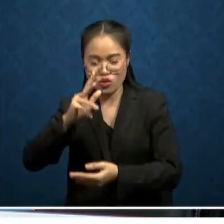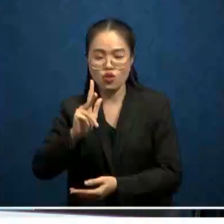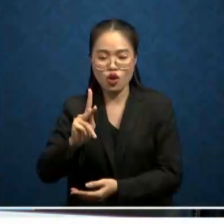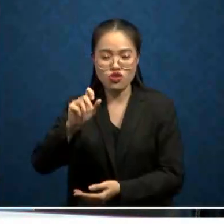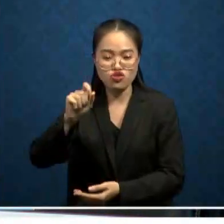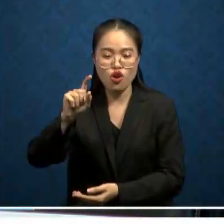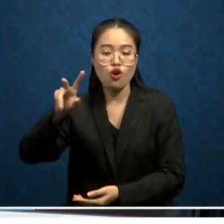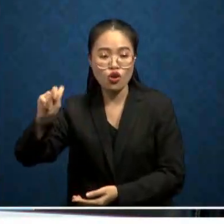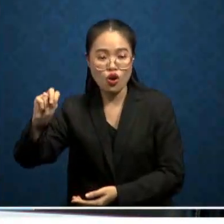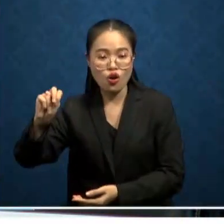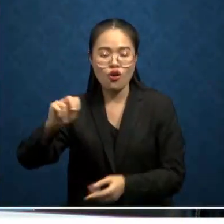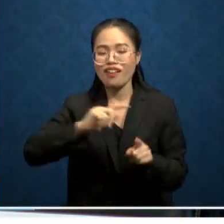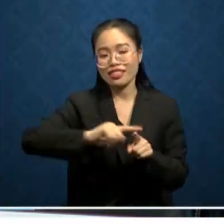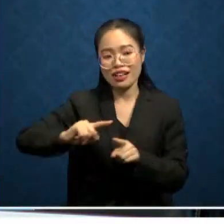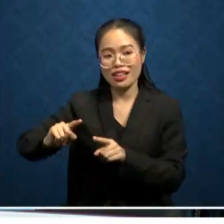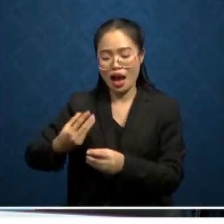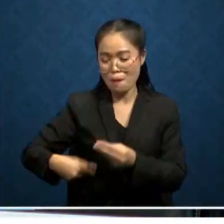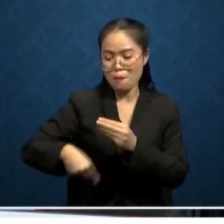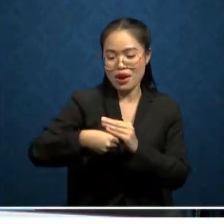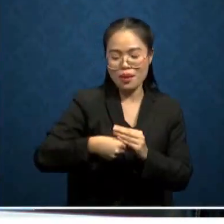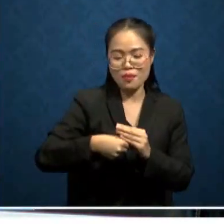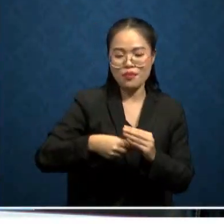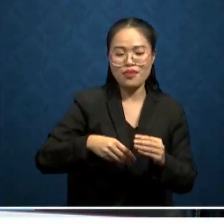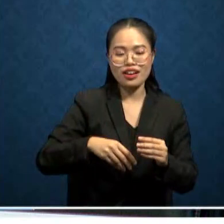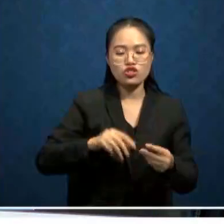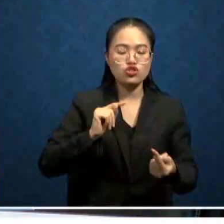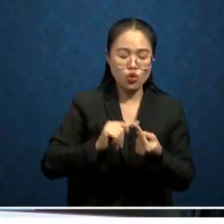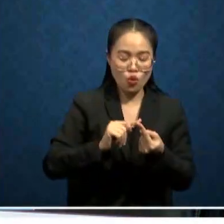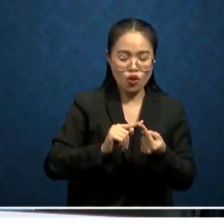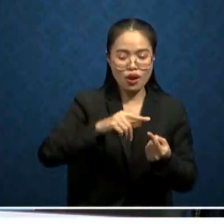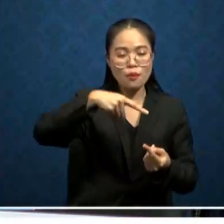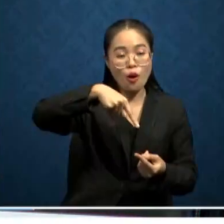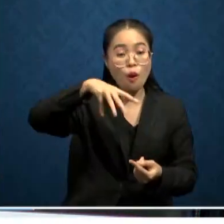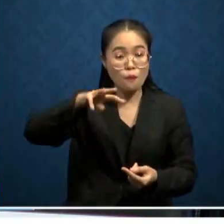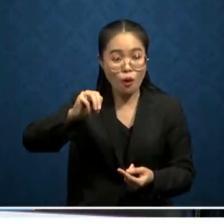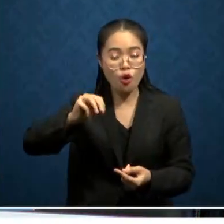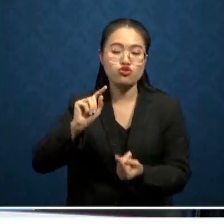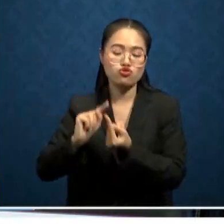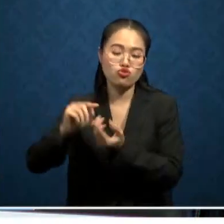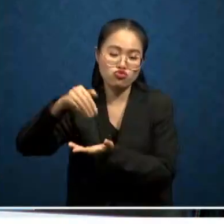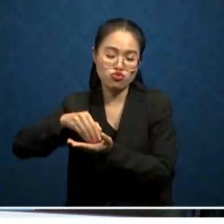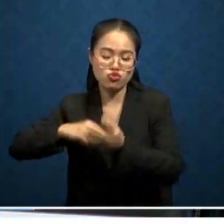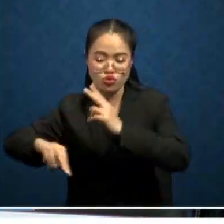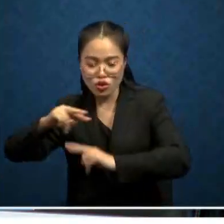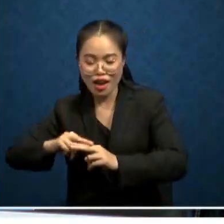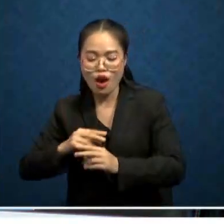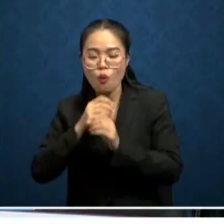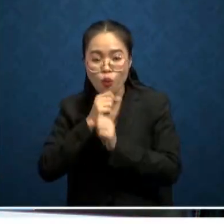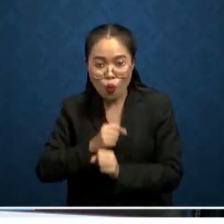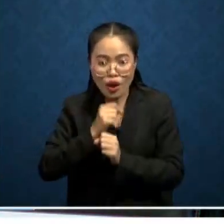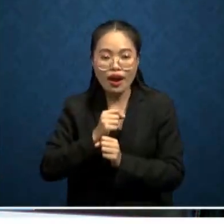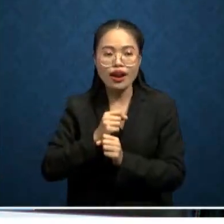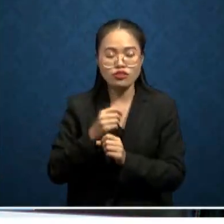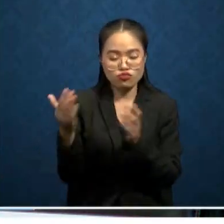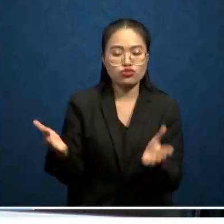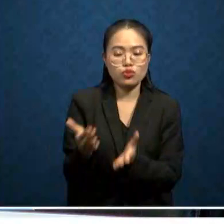แล้วก็เพิ่มของกระทรวงพมนะครับก็เป็นเรื่องของบ้านพรรคคนชราบ้านพรรคผู้สูงอายุอันนี้เป็นกระบวนการที่กกพเพิ่มเรื่องของการส่งเสริม